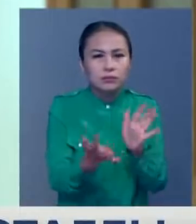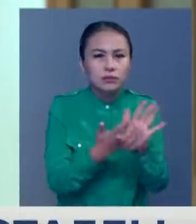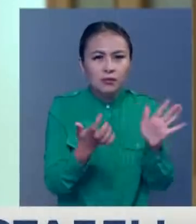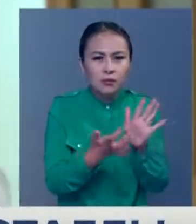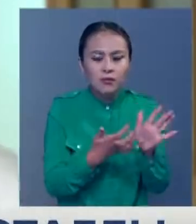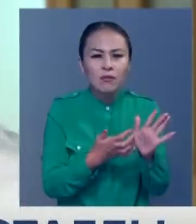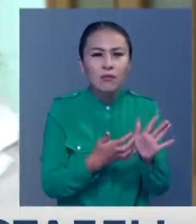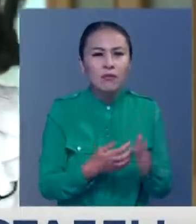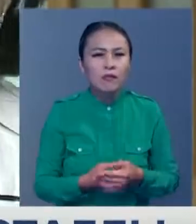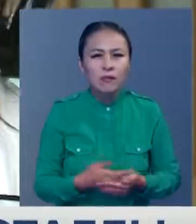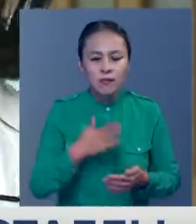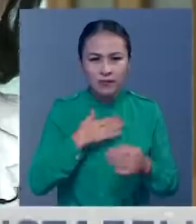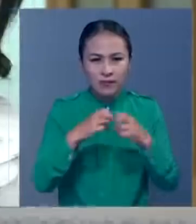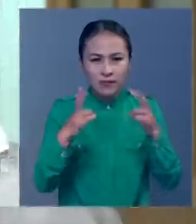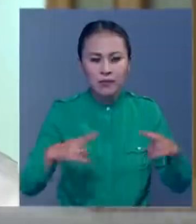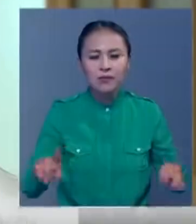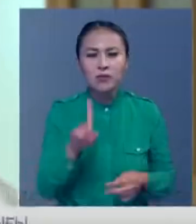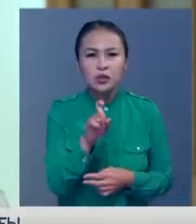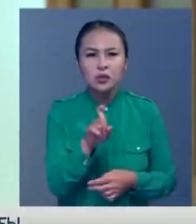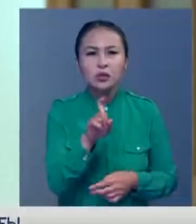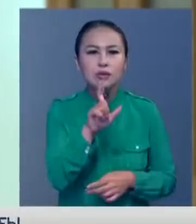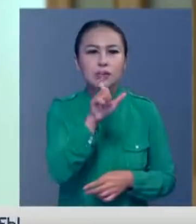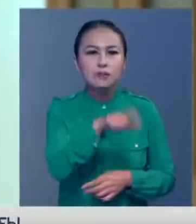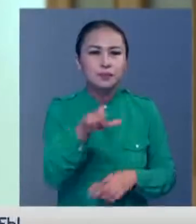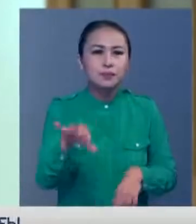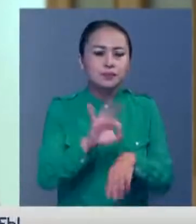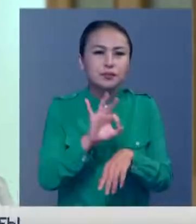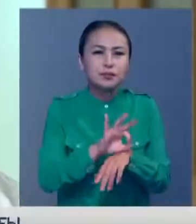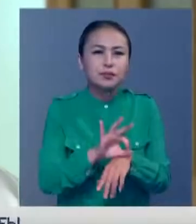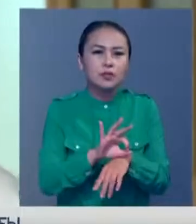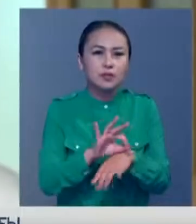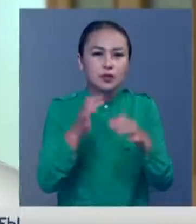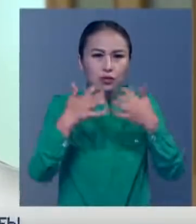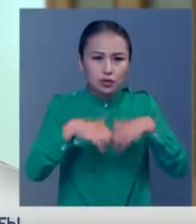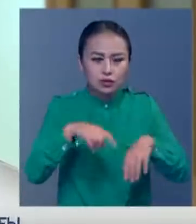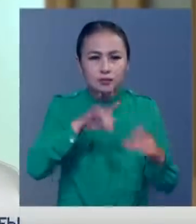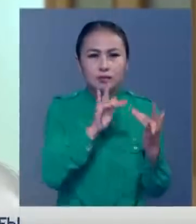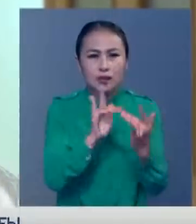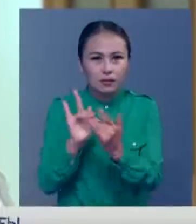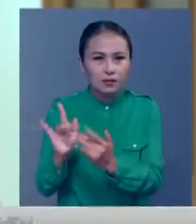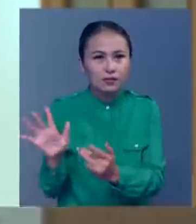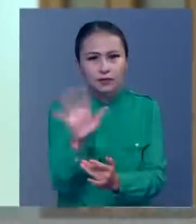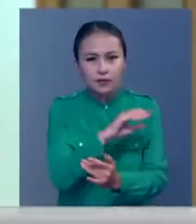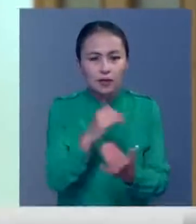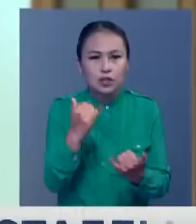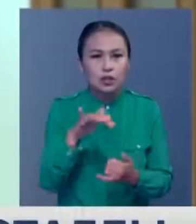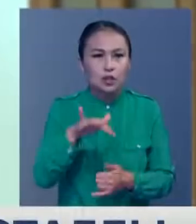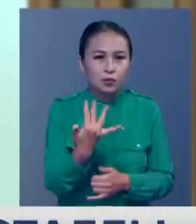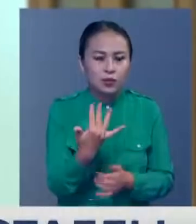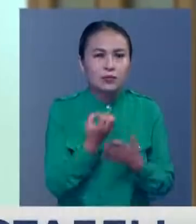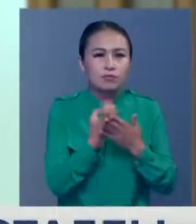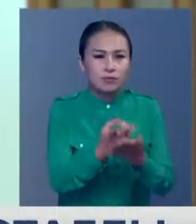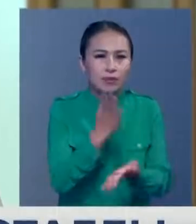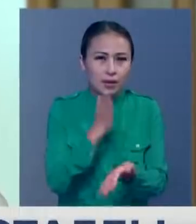Бізде мекеме 100 науқасқа деп арналған. Қазір мекемемізде 55 науқас